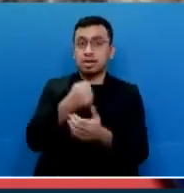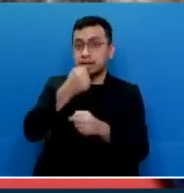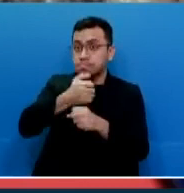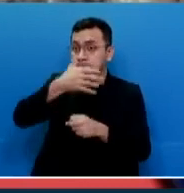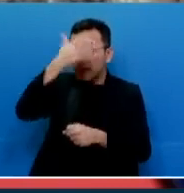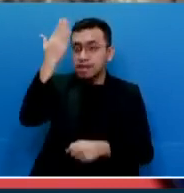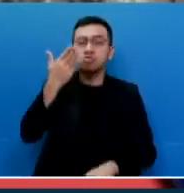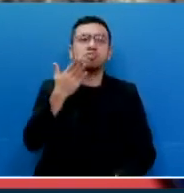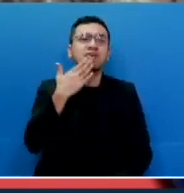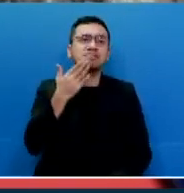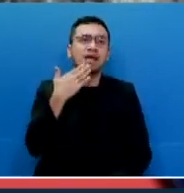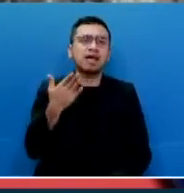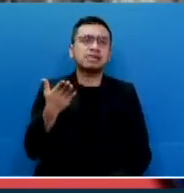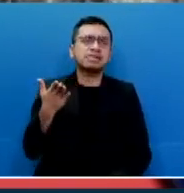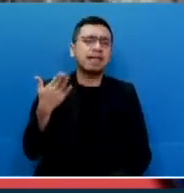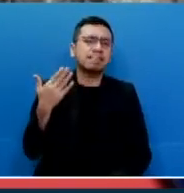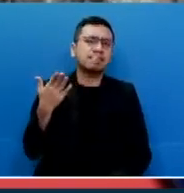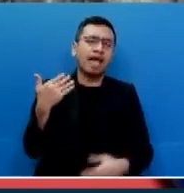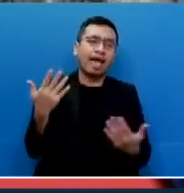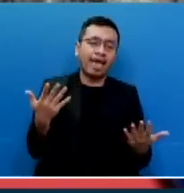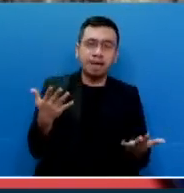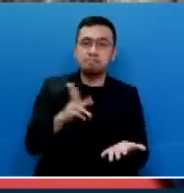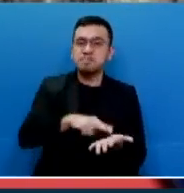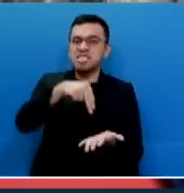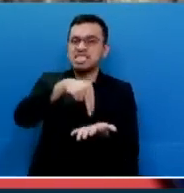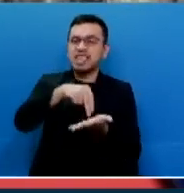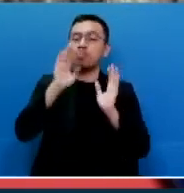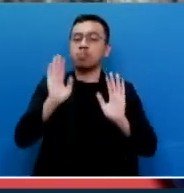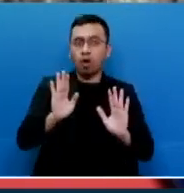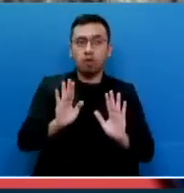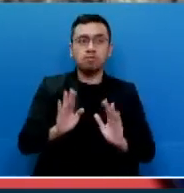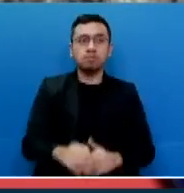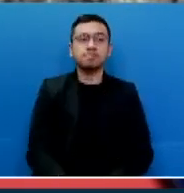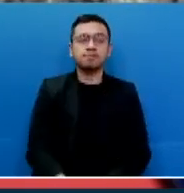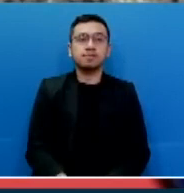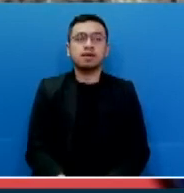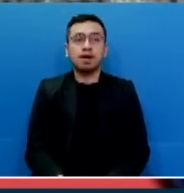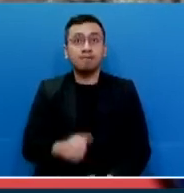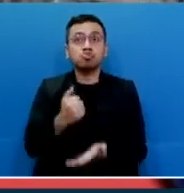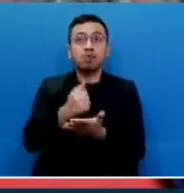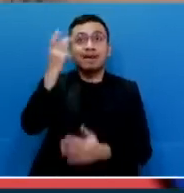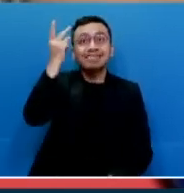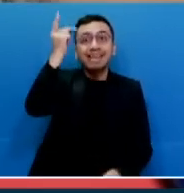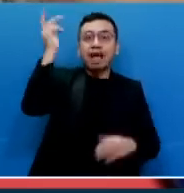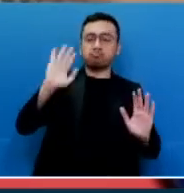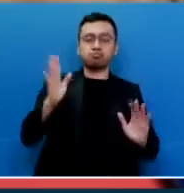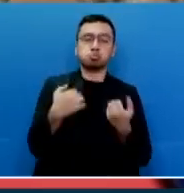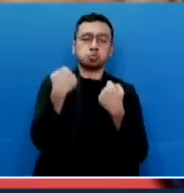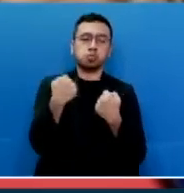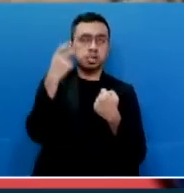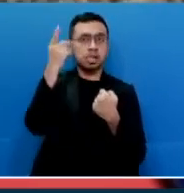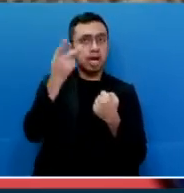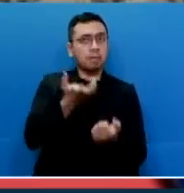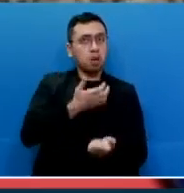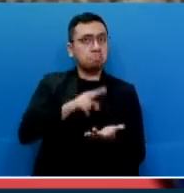makanya berdiri gitu kan TII kan kalau kita lihat kan spontanitas itu juga ada faktor emosi yang kemudian